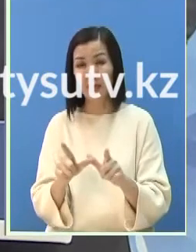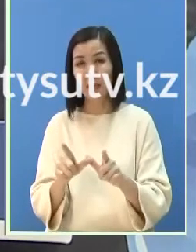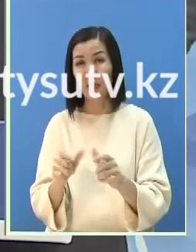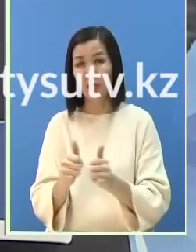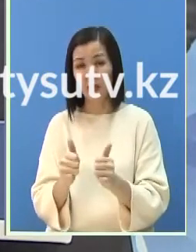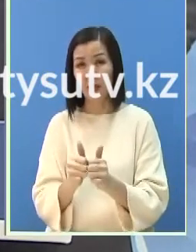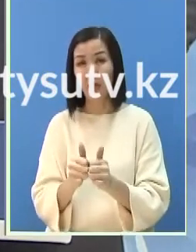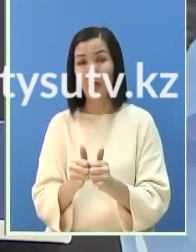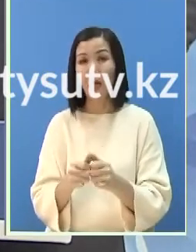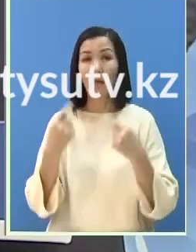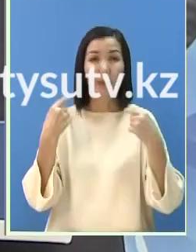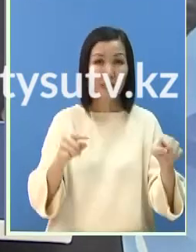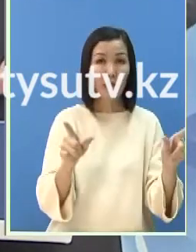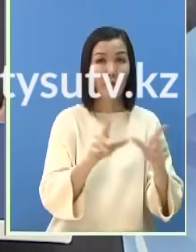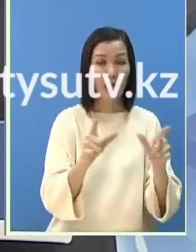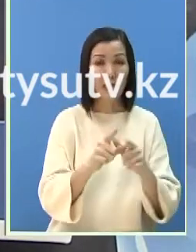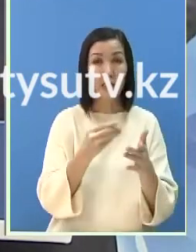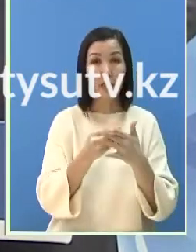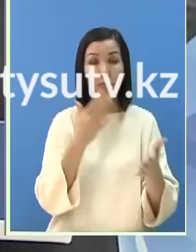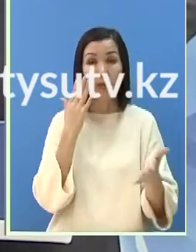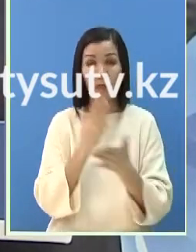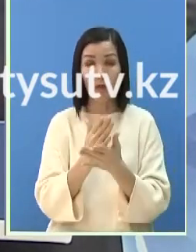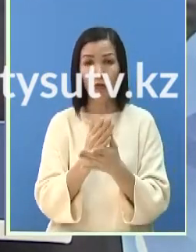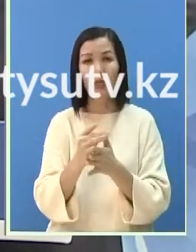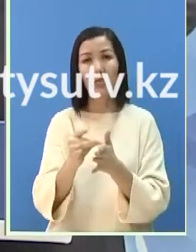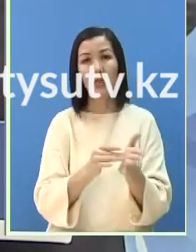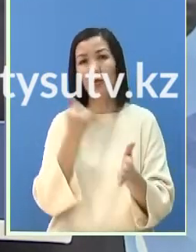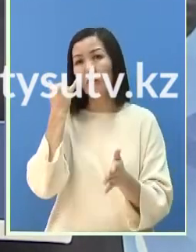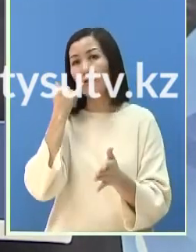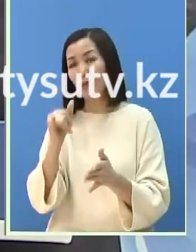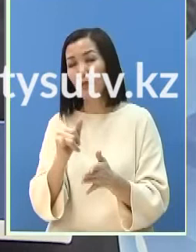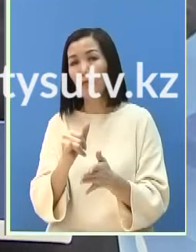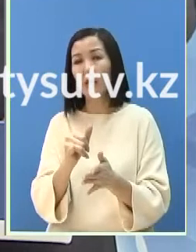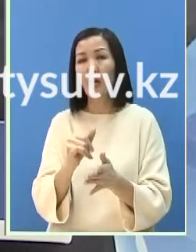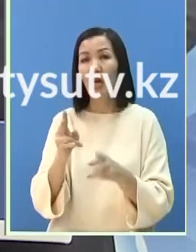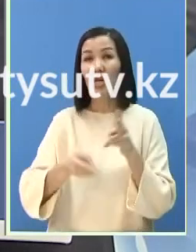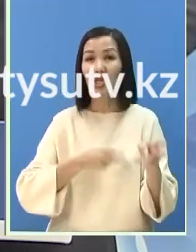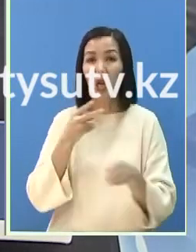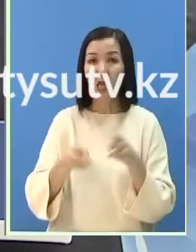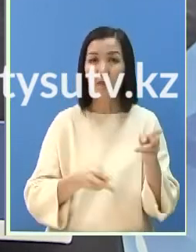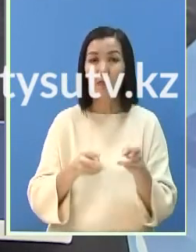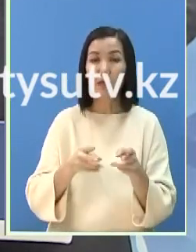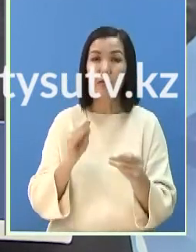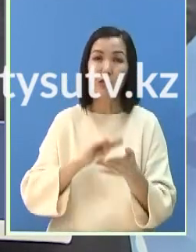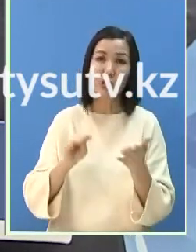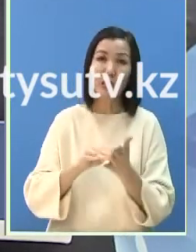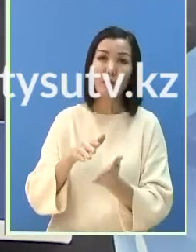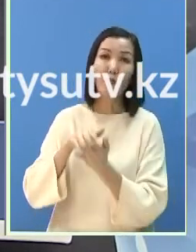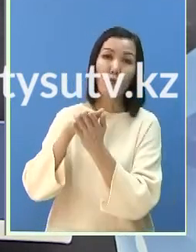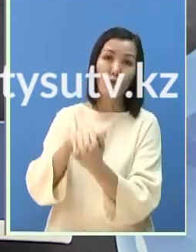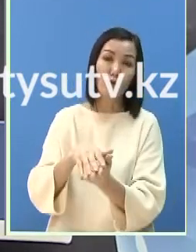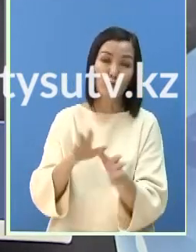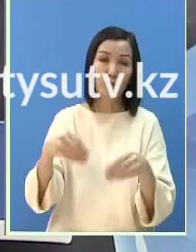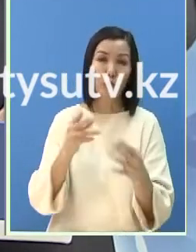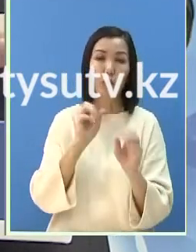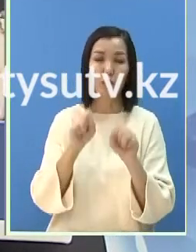органдардағы әкімшіліктер негізінде осы бағытта жұмыс істейді. Себебі олардан комиссия құралады, мониторинг